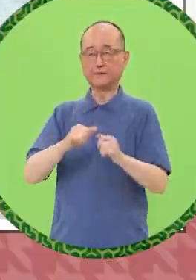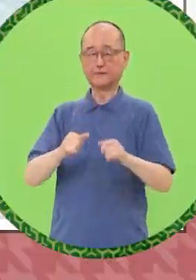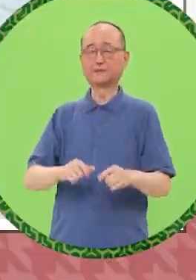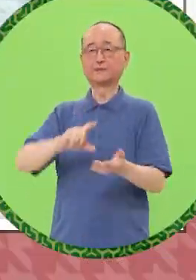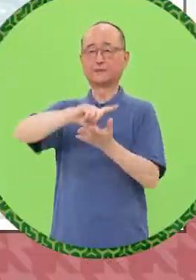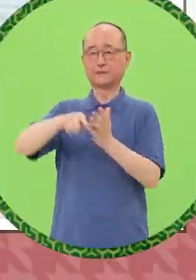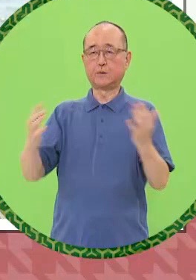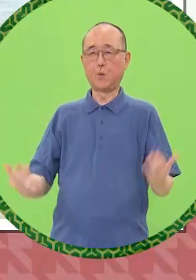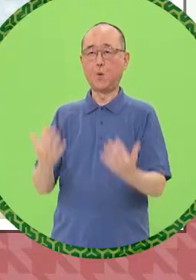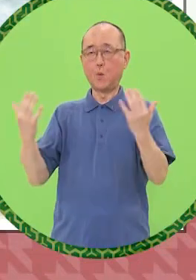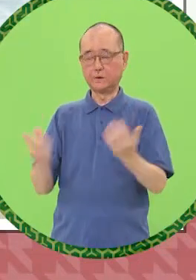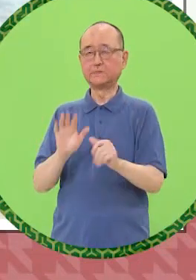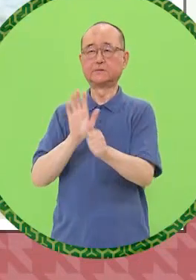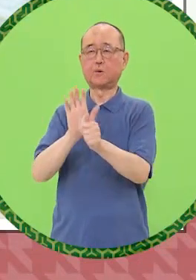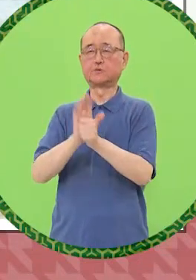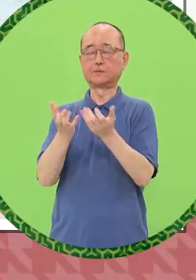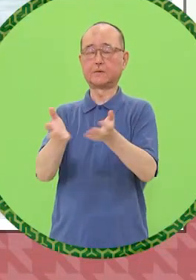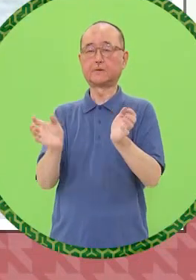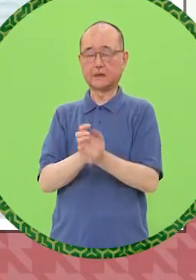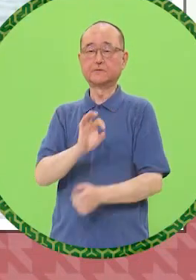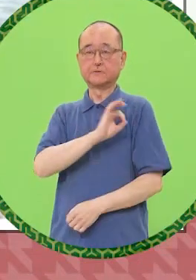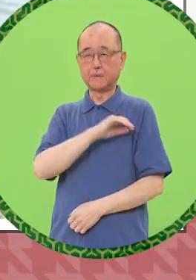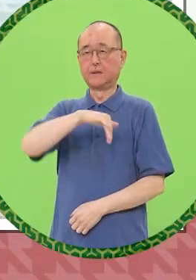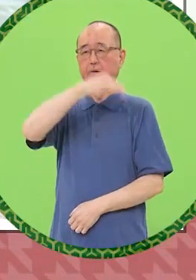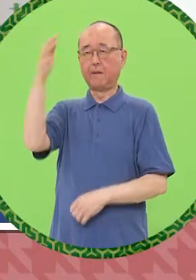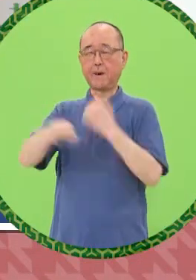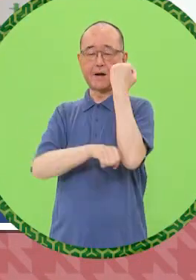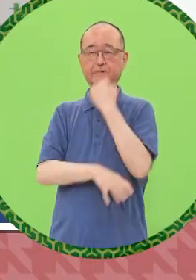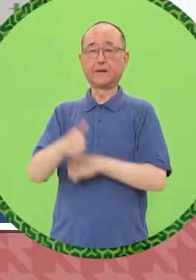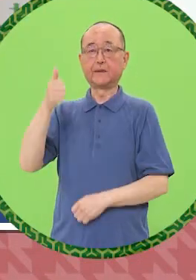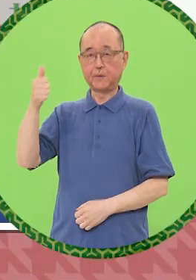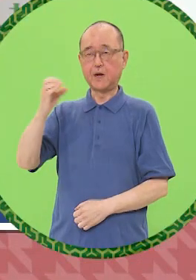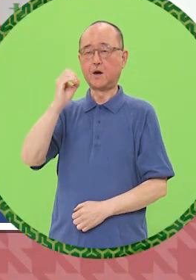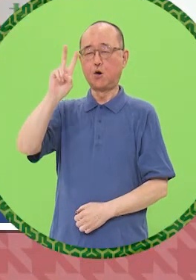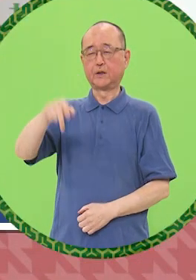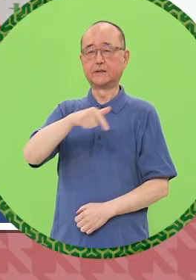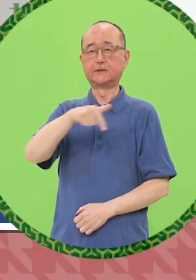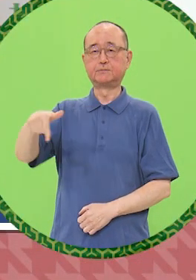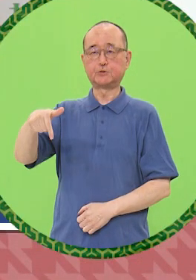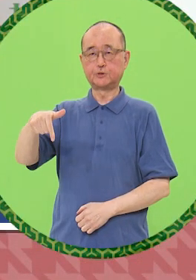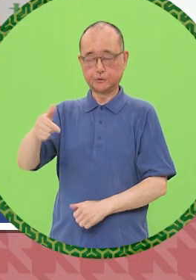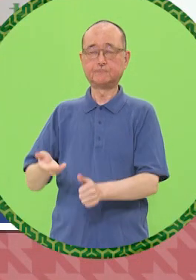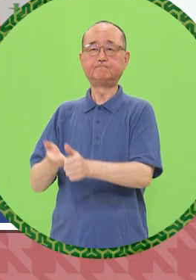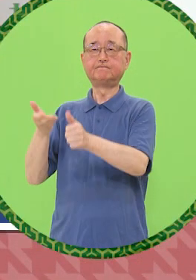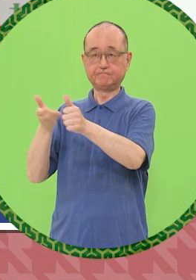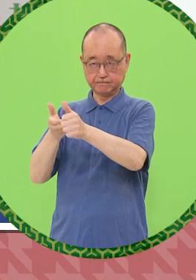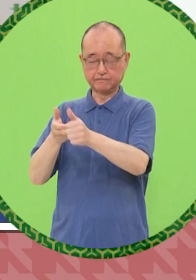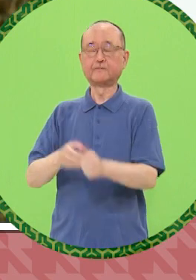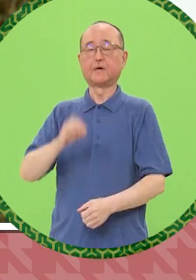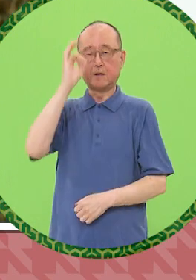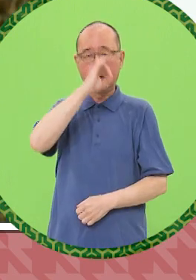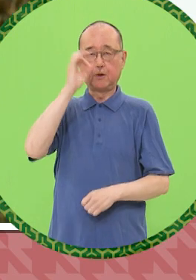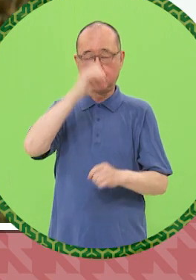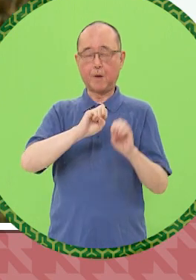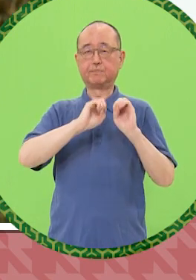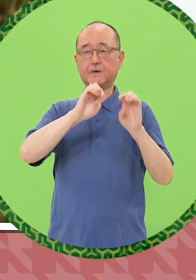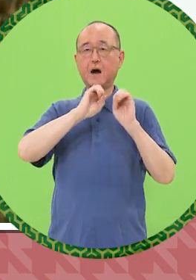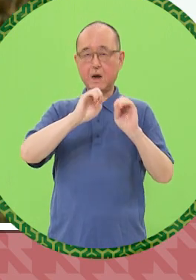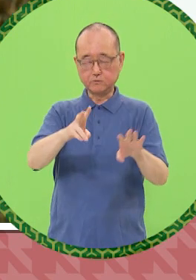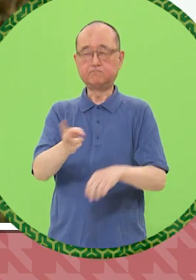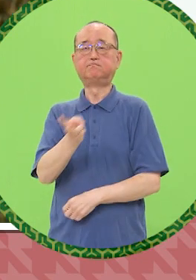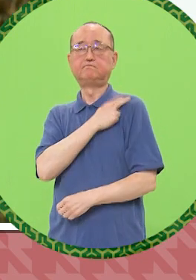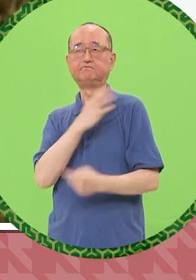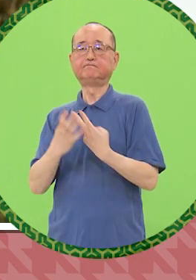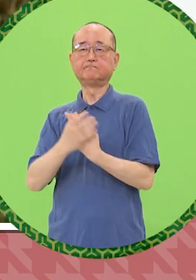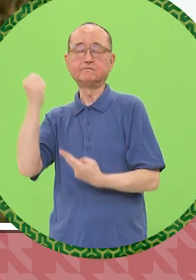尾町地域おこし協力隊の山根殿。オリーブ栽培や観光 PR の二刀流で活動